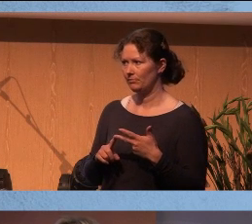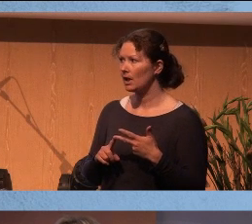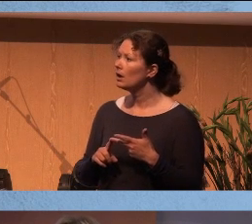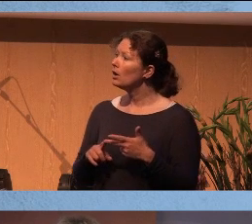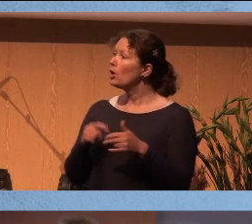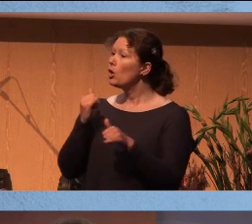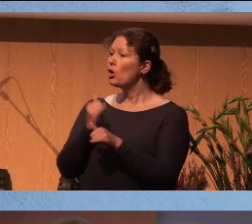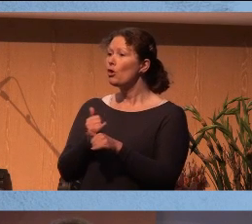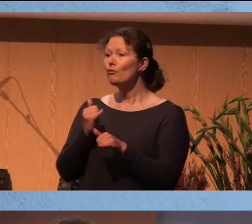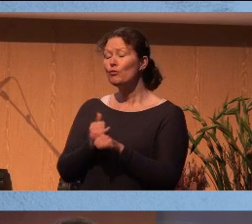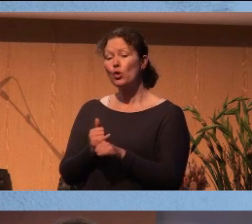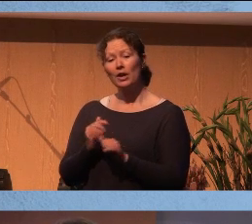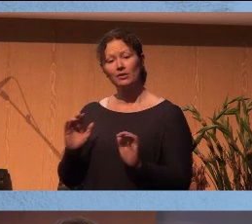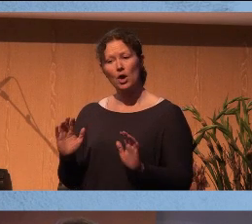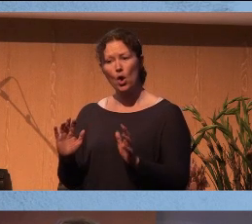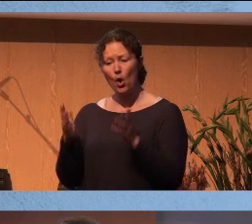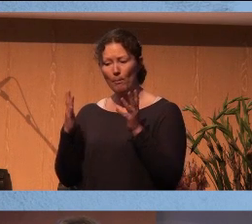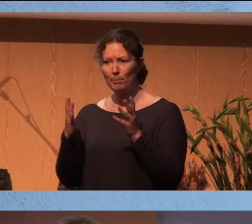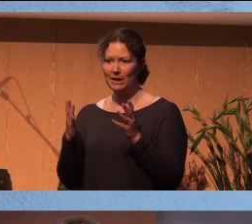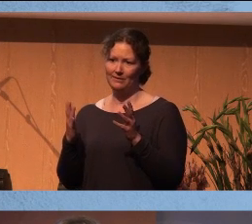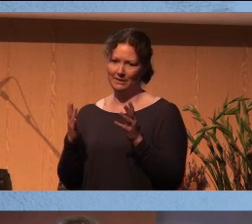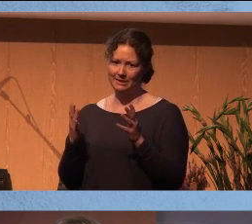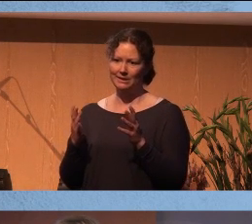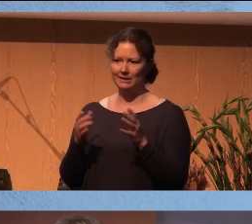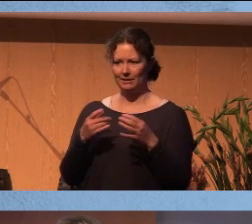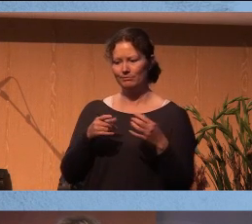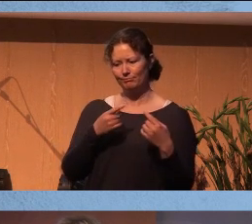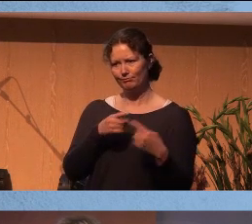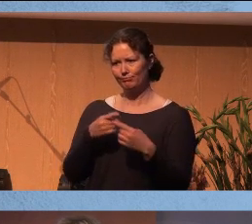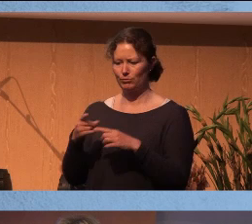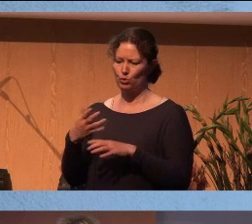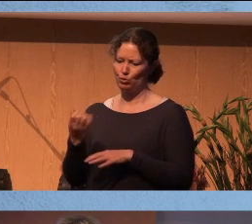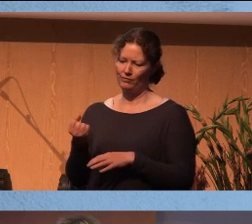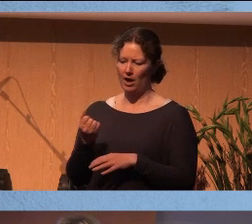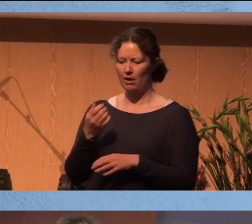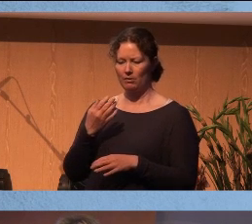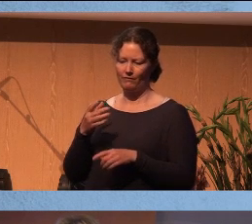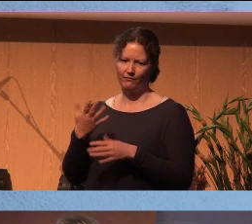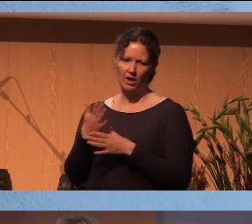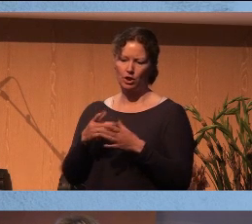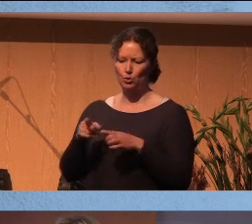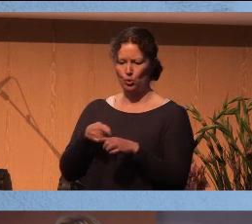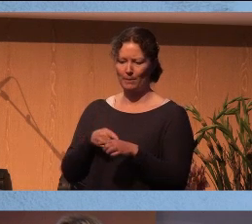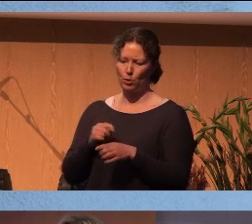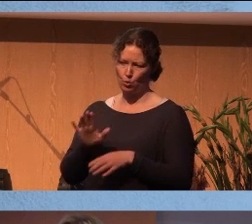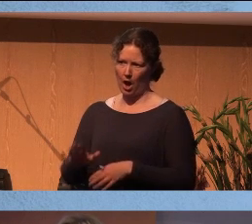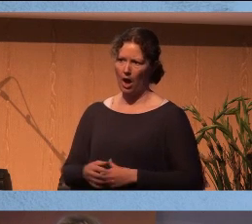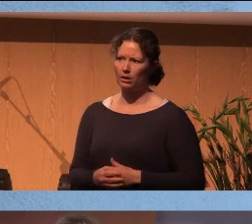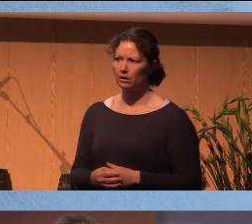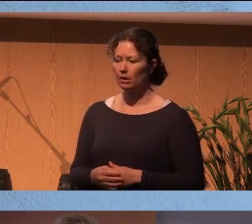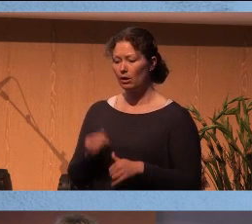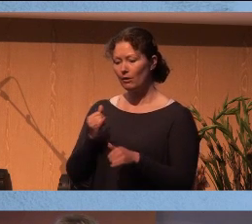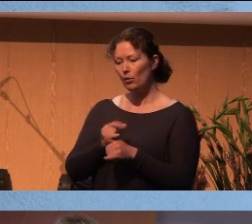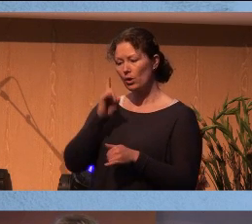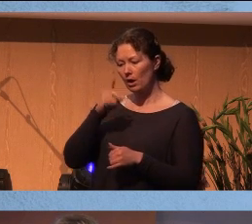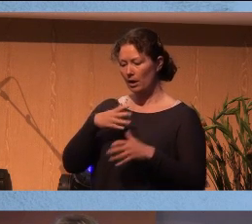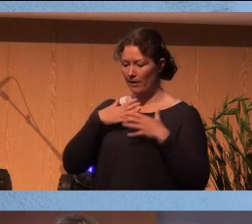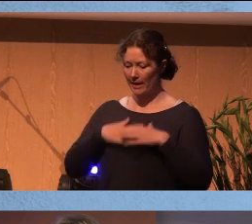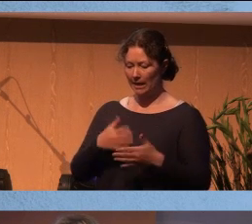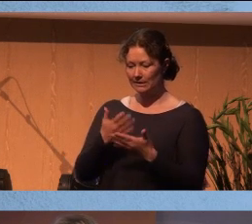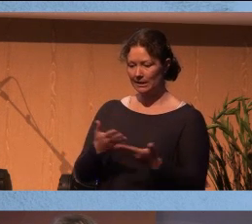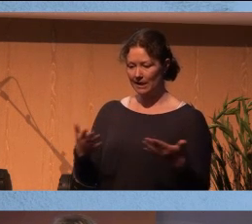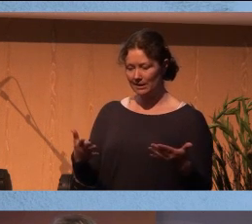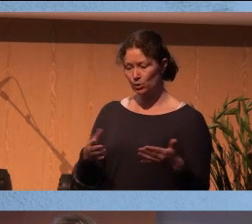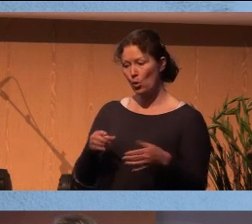Hvordan ting oppleves vil være utlikt alt etter hvilket ståsted du har. Hvordan kan helsetjenestene